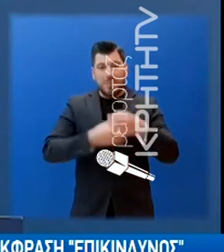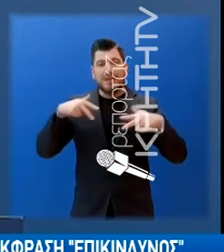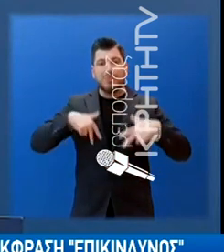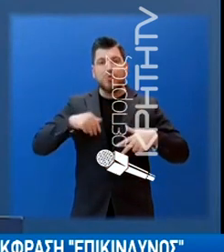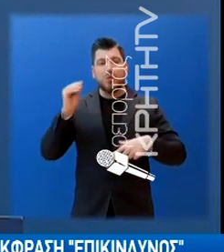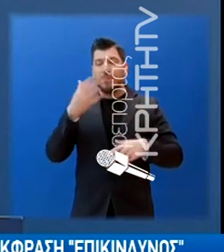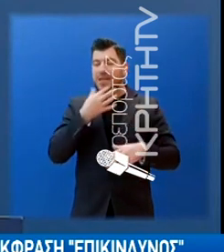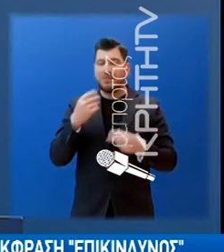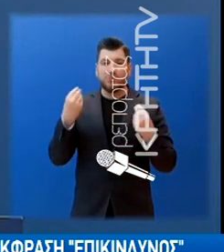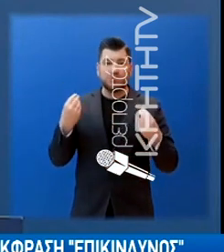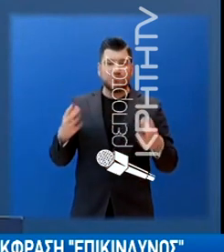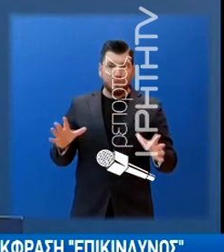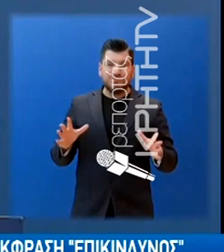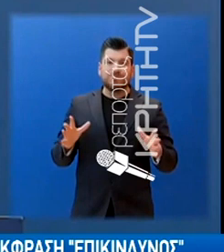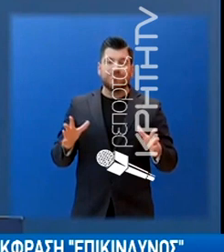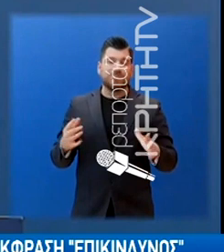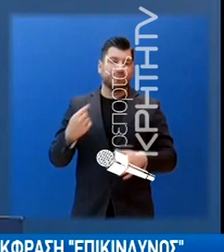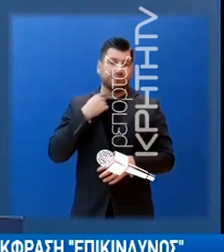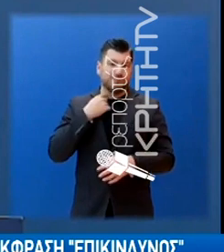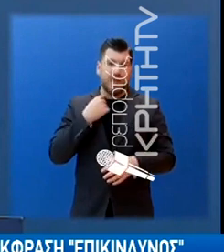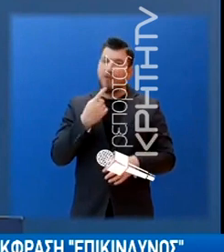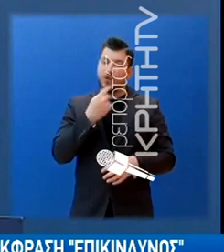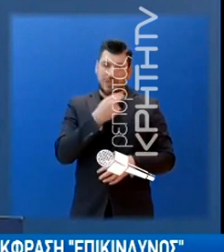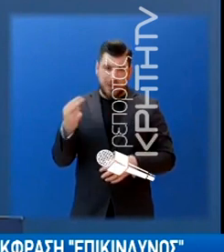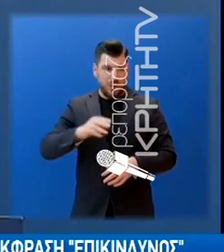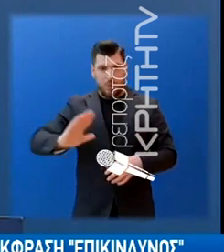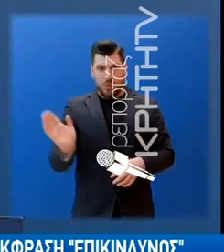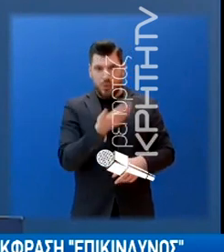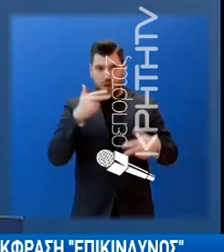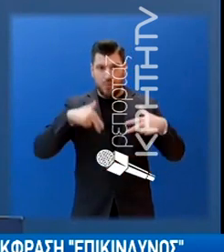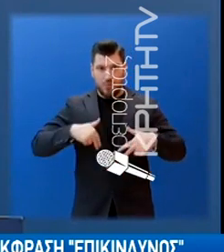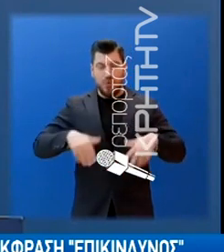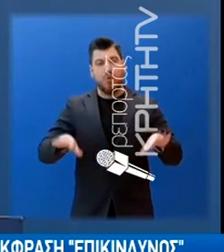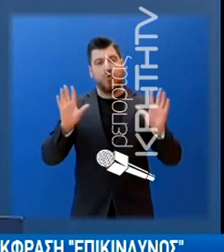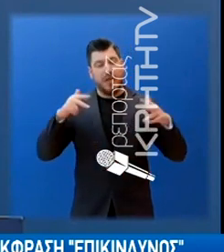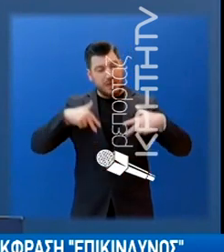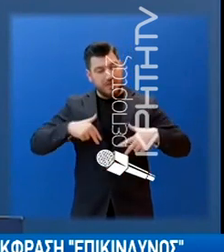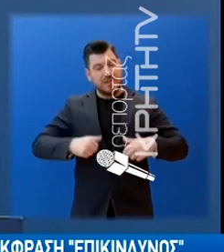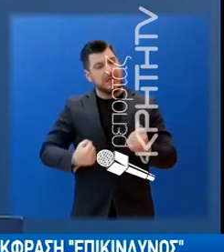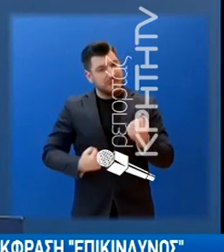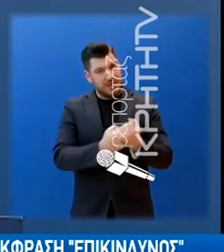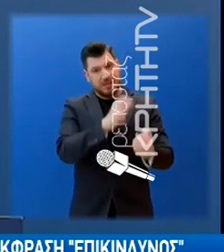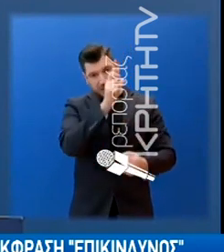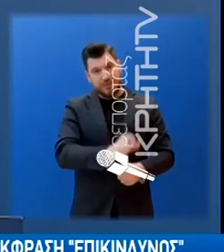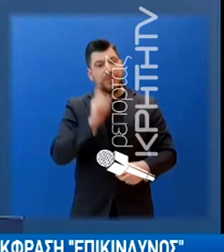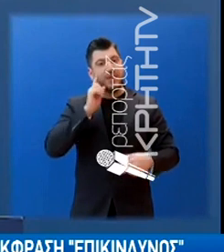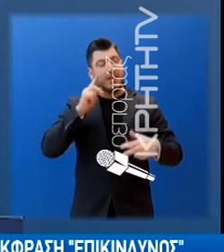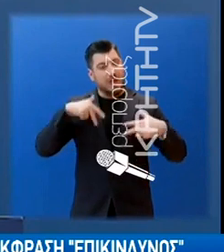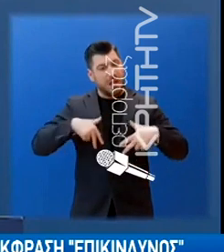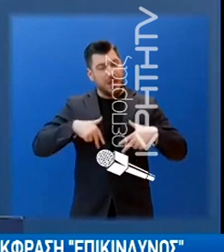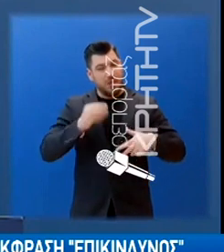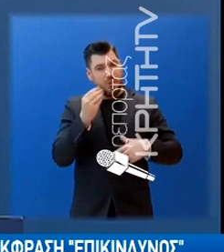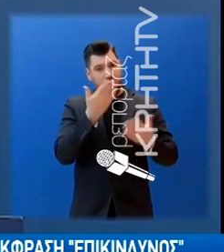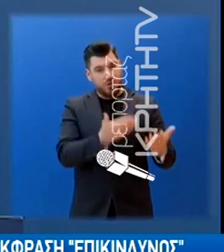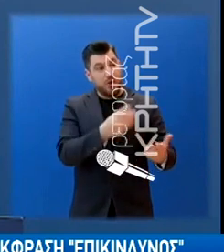όπως ήταν αυτός, δεν συνιστά λόγο αποπομπής. Η κυβέρνηση στηρίζει την κυρία Μενδώνη. Η κυρία Μενδώνη είναι μια καλή υπουργός με